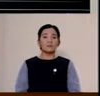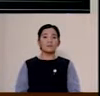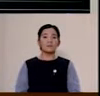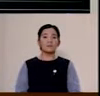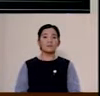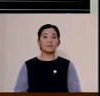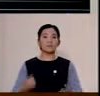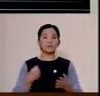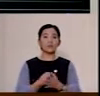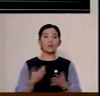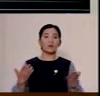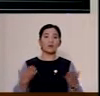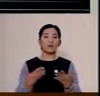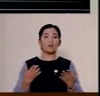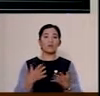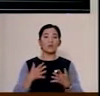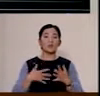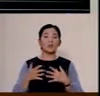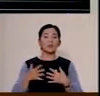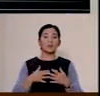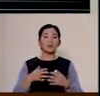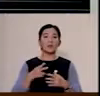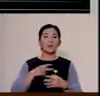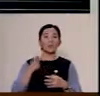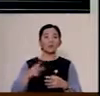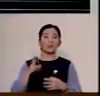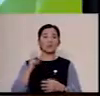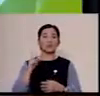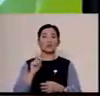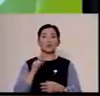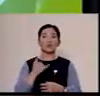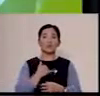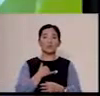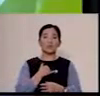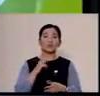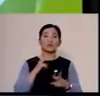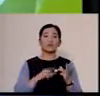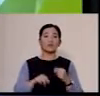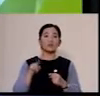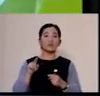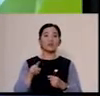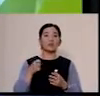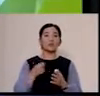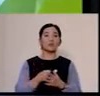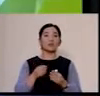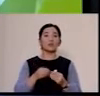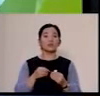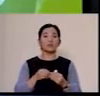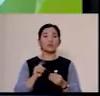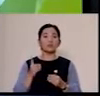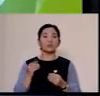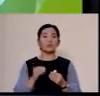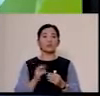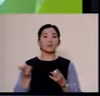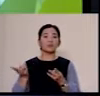До какого разряда округлили число? Посмотрите, что у нас округлено. Значит, здесь до десятки, потому что